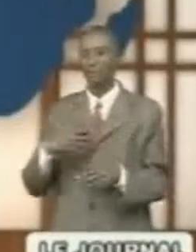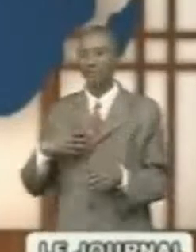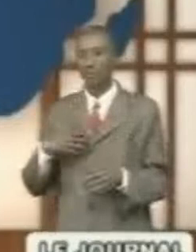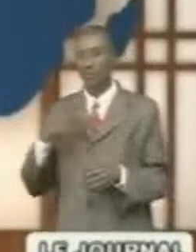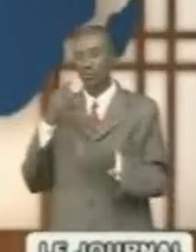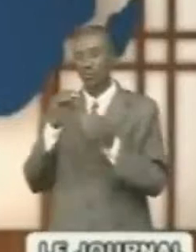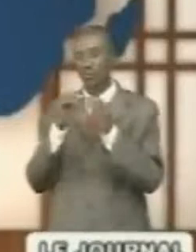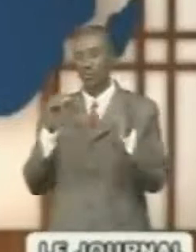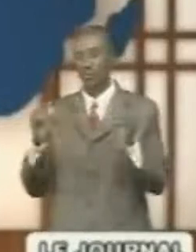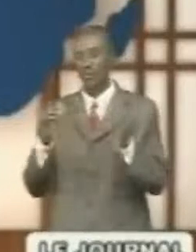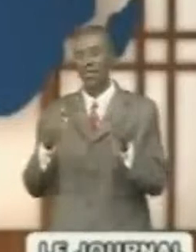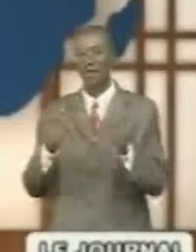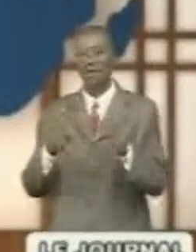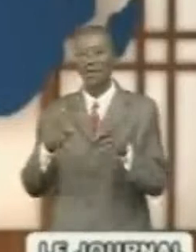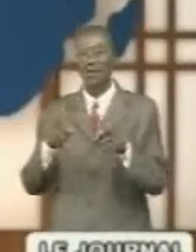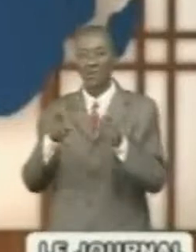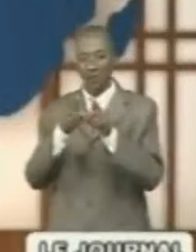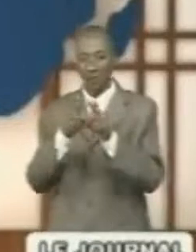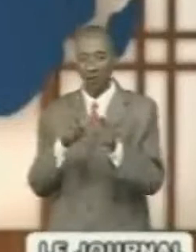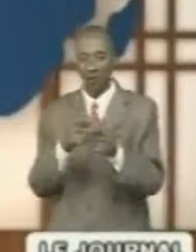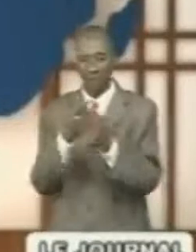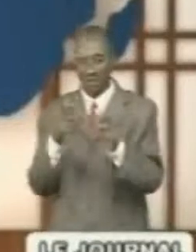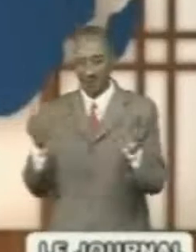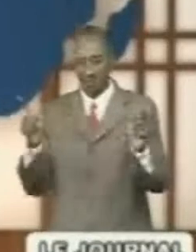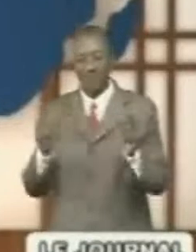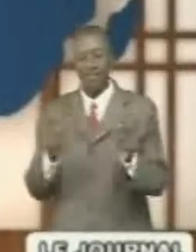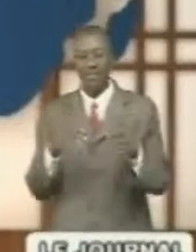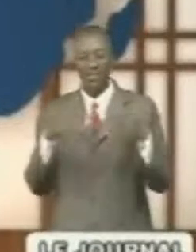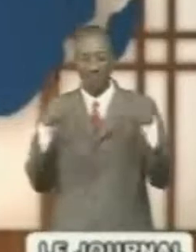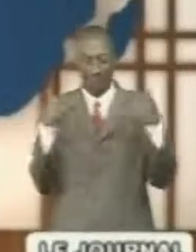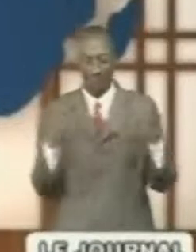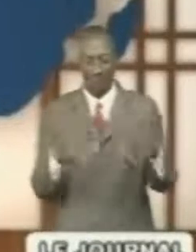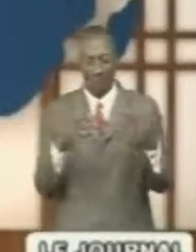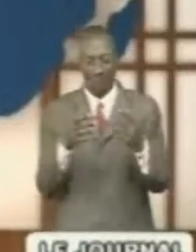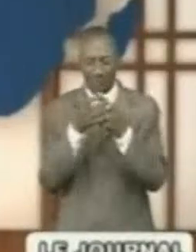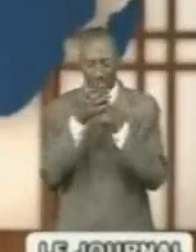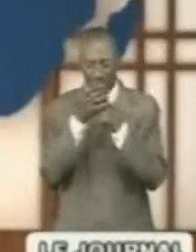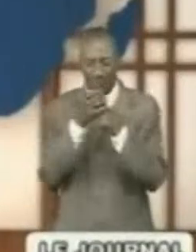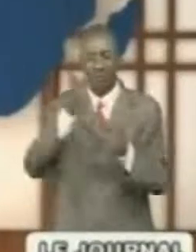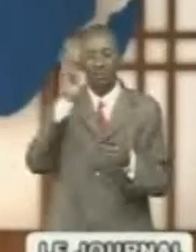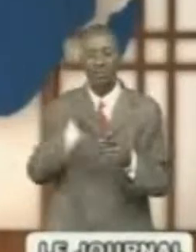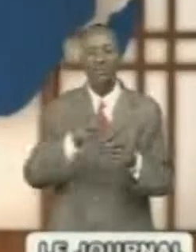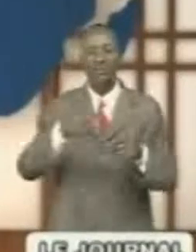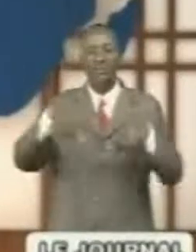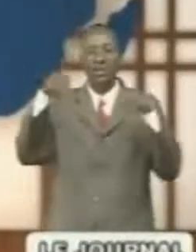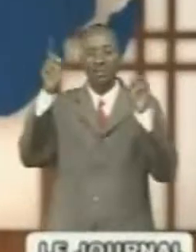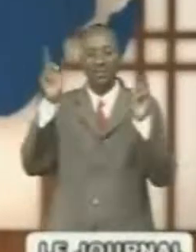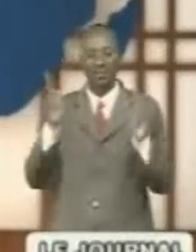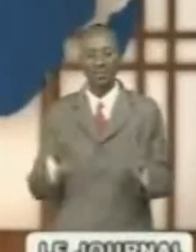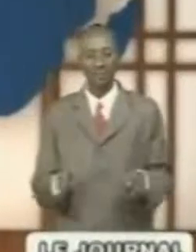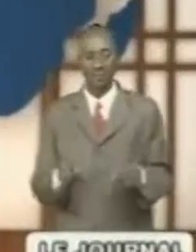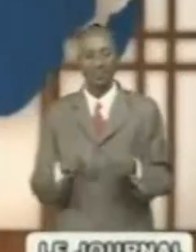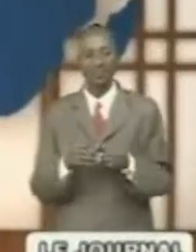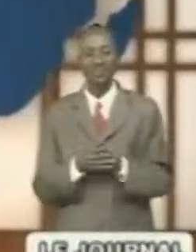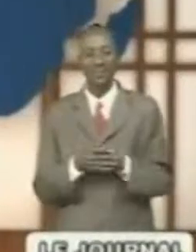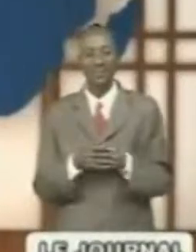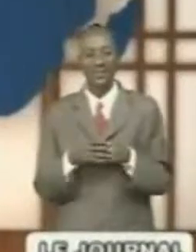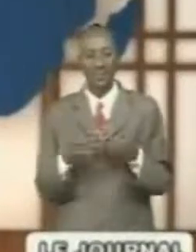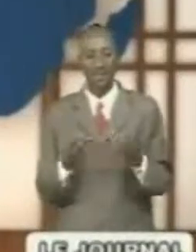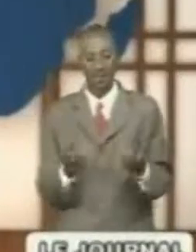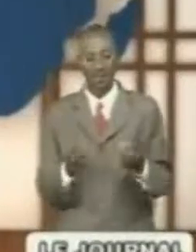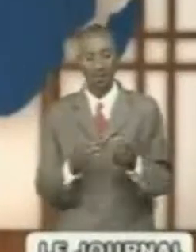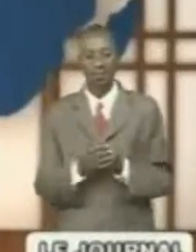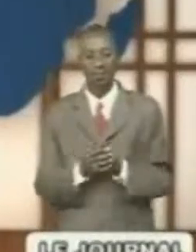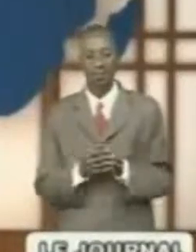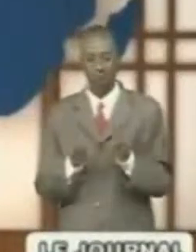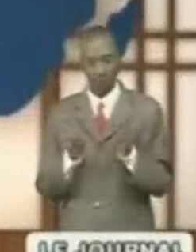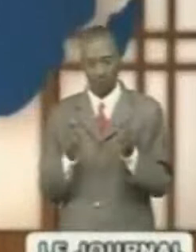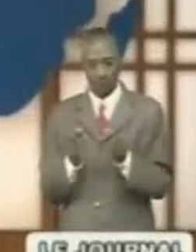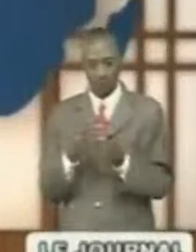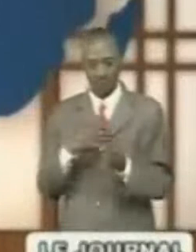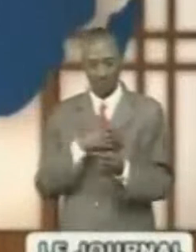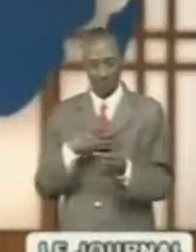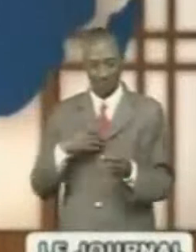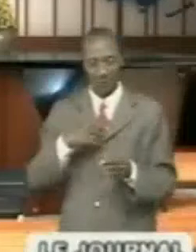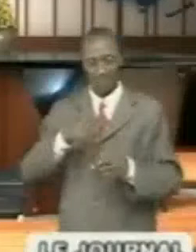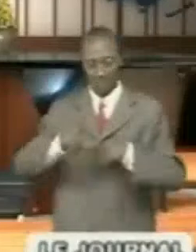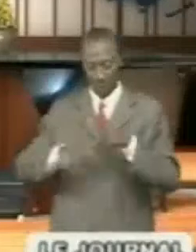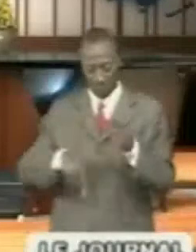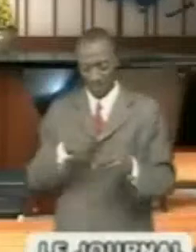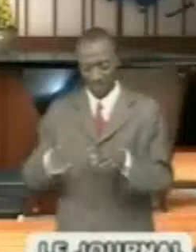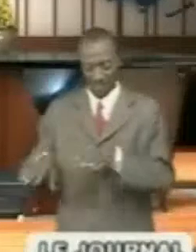va célébrer très bientôt son centenaire. Sa section de la RDC a lancé les